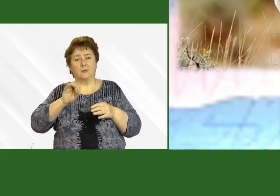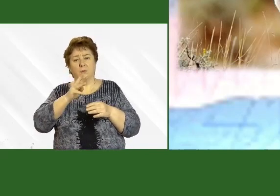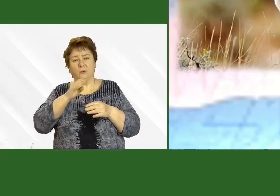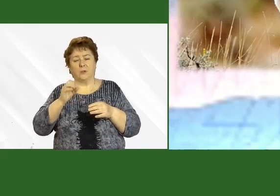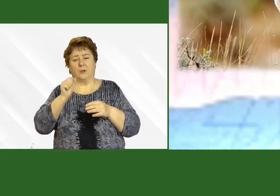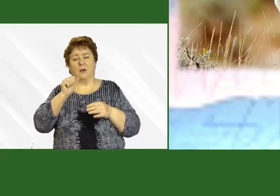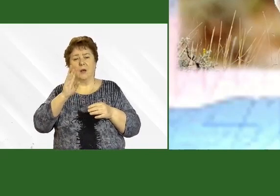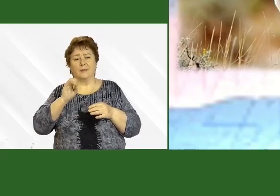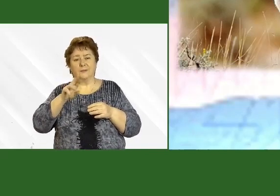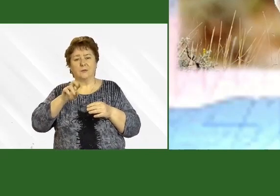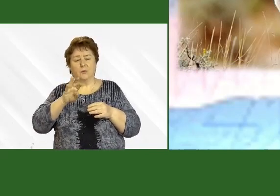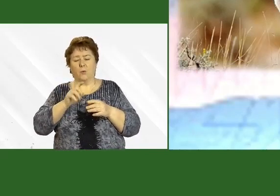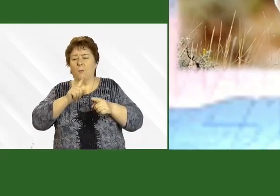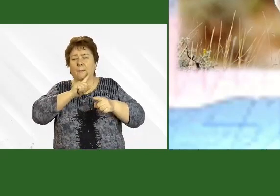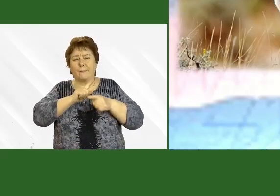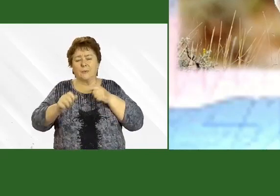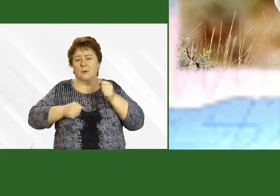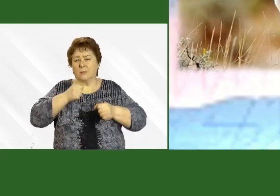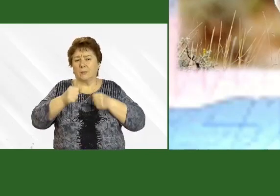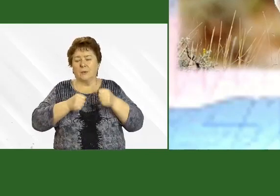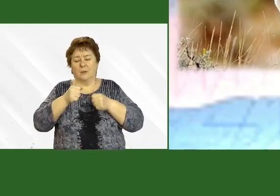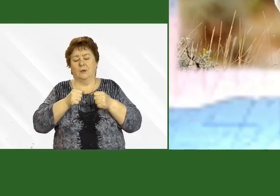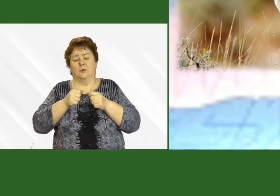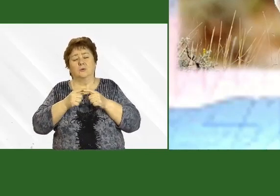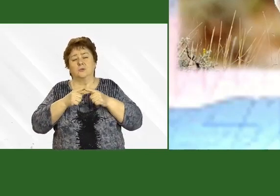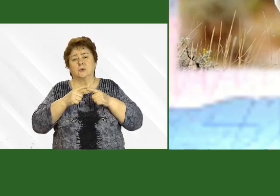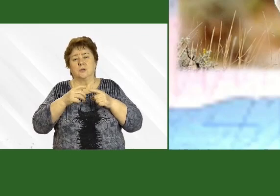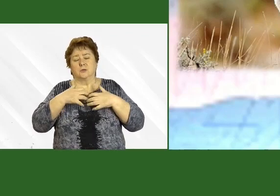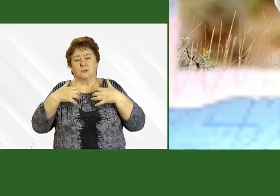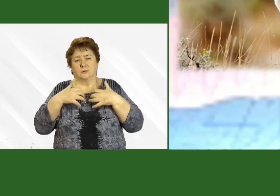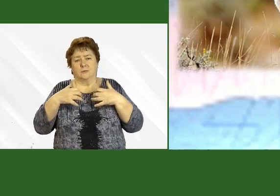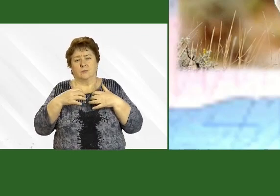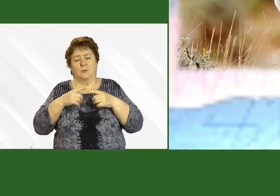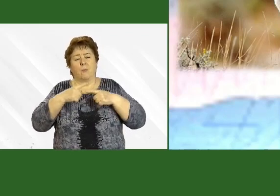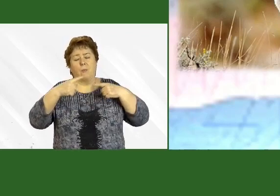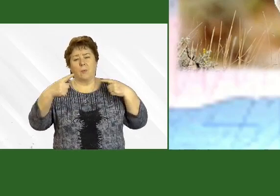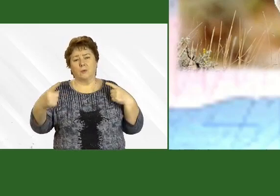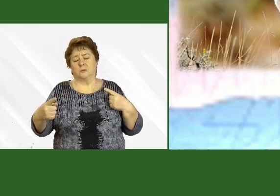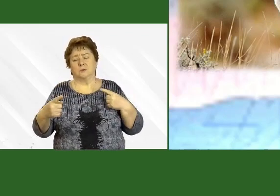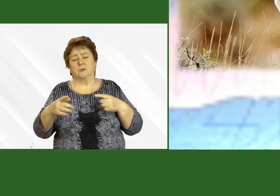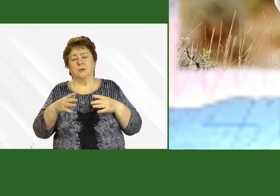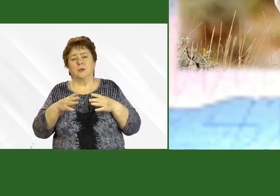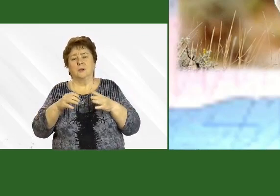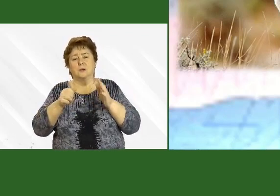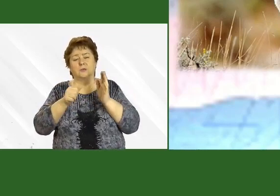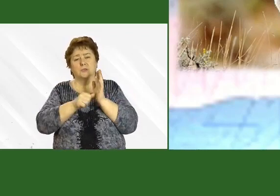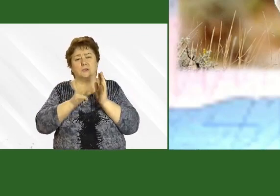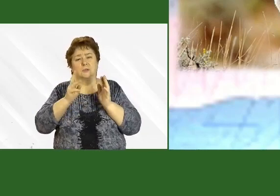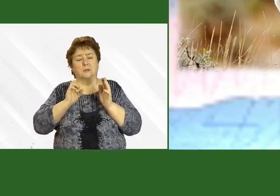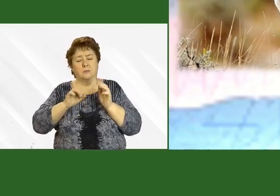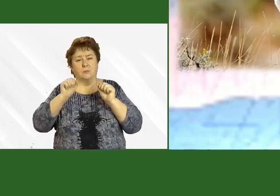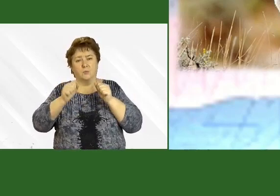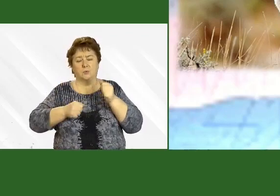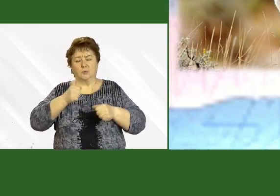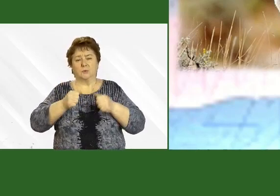самые быстро бегающие на дальние расстояния она может пробежать около шести километров